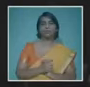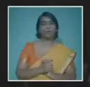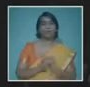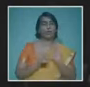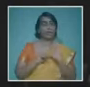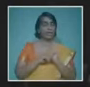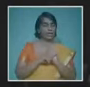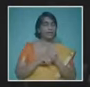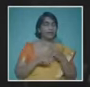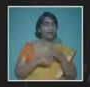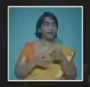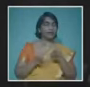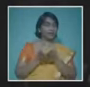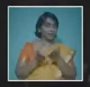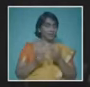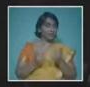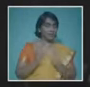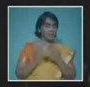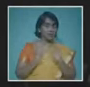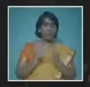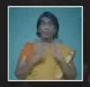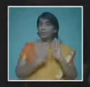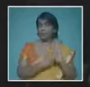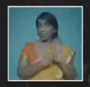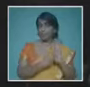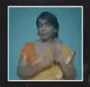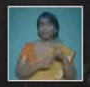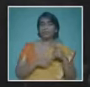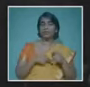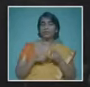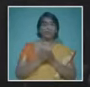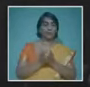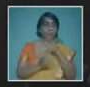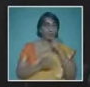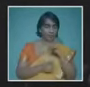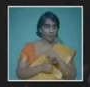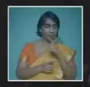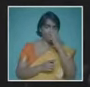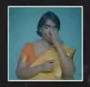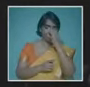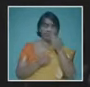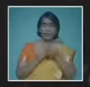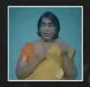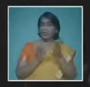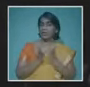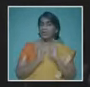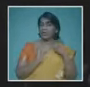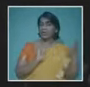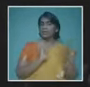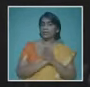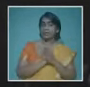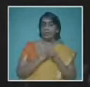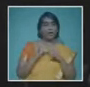නැගනිර පර්යන්තයේ වැඩ ආරම්භ කරන ගමන් බටහිර පර්යන්තය. බටහිර පර්යන්තය පැසල්ලස ඉන්දියාවත් සමග